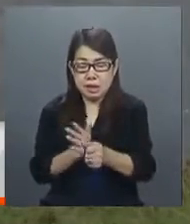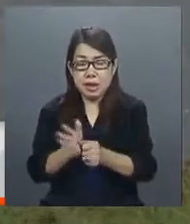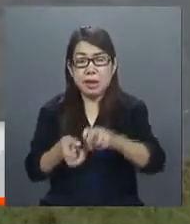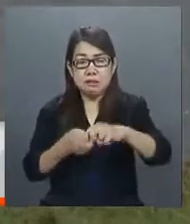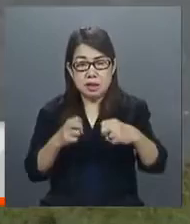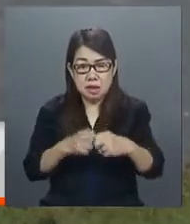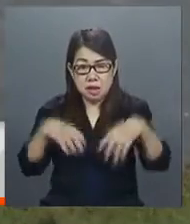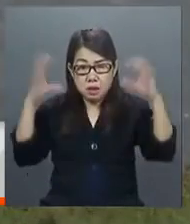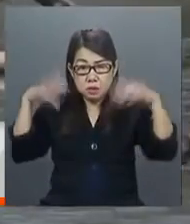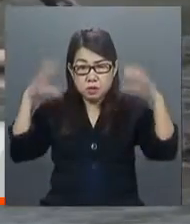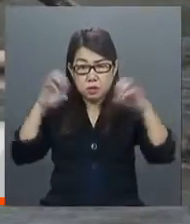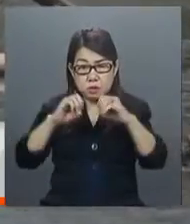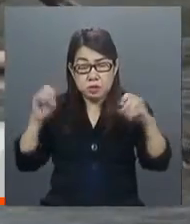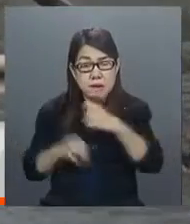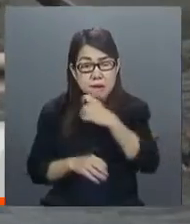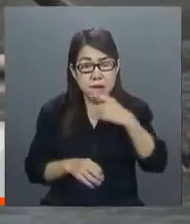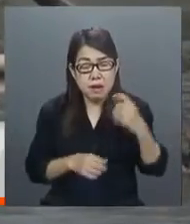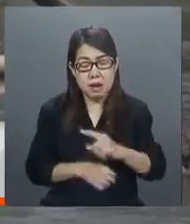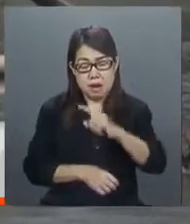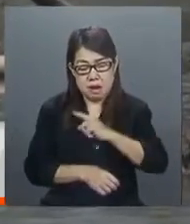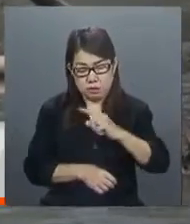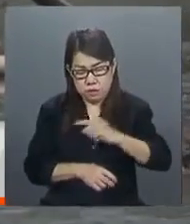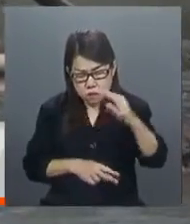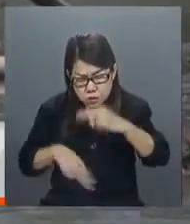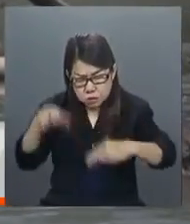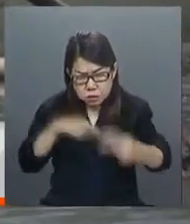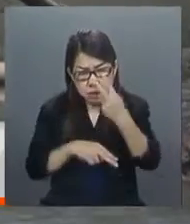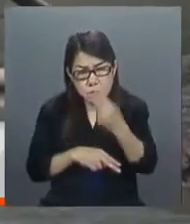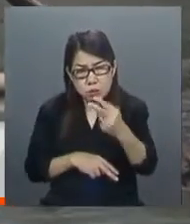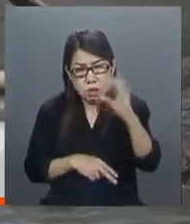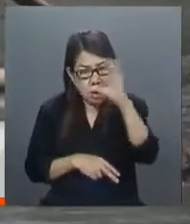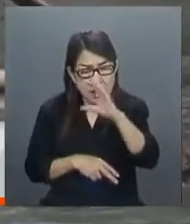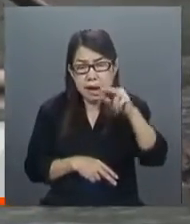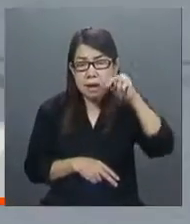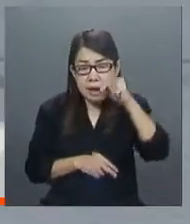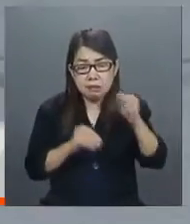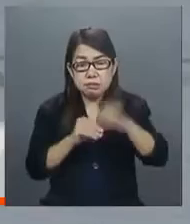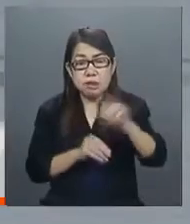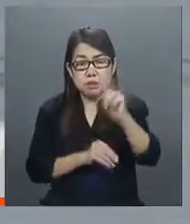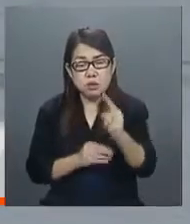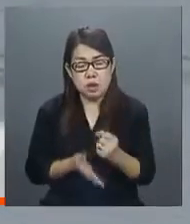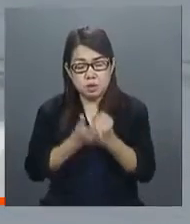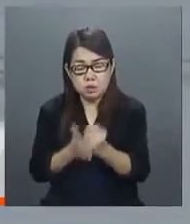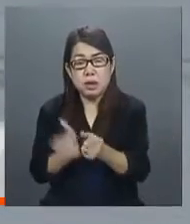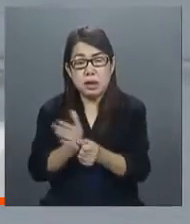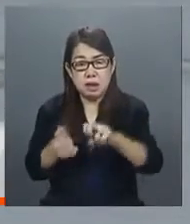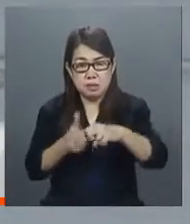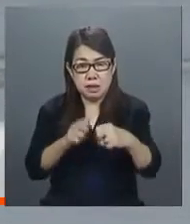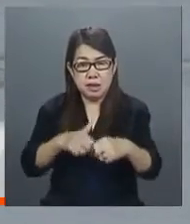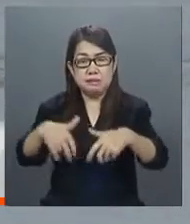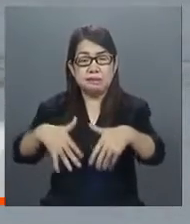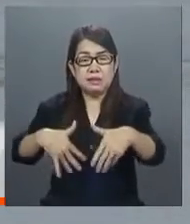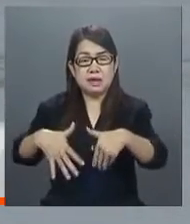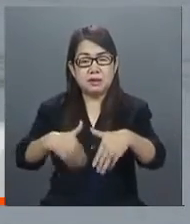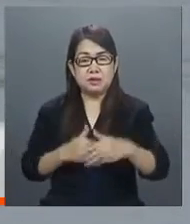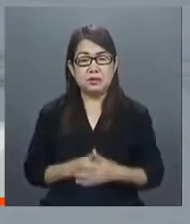แล้งของจังหวัดได้สำรวจหาแหล่งน้ำเพิ่มเติมเพื่อหามาผลิตน้ำประปาแก้ปัญหาความเดือดร้อนอย่างเร่งด่วนนาย